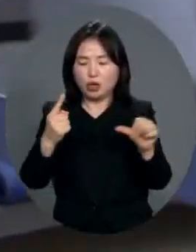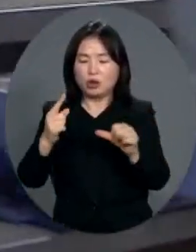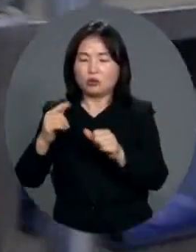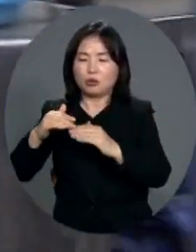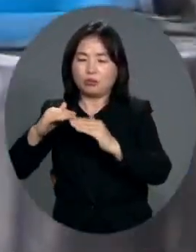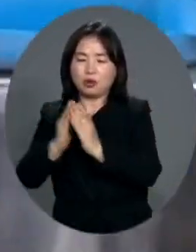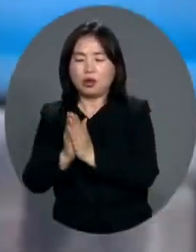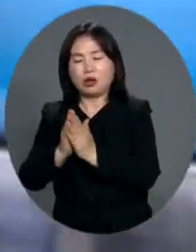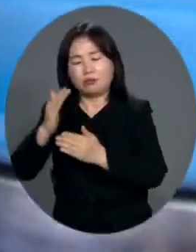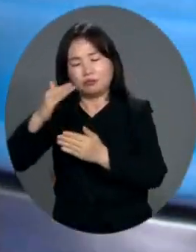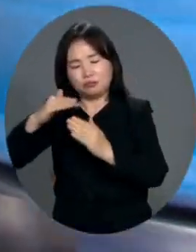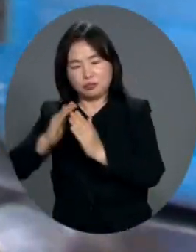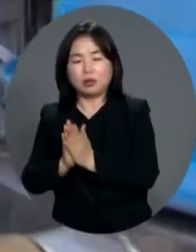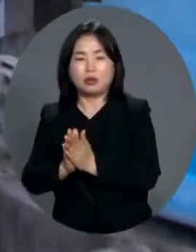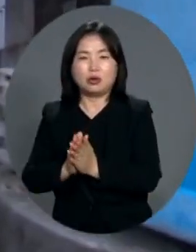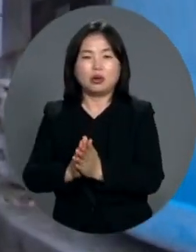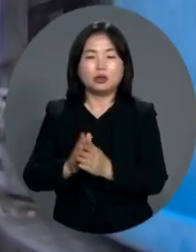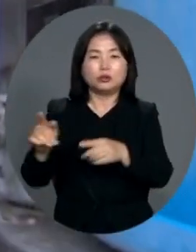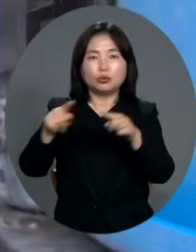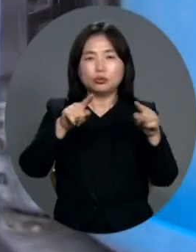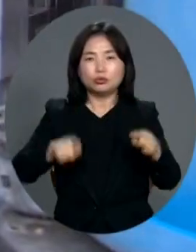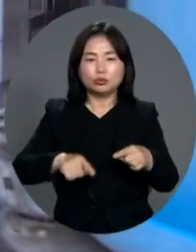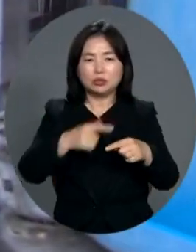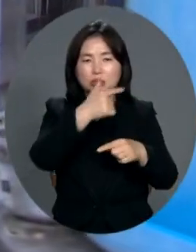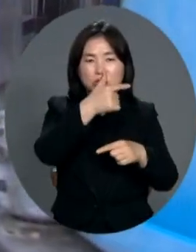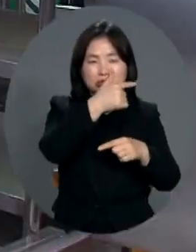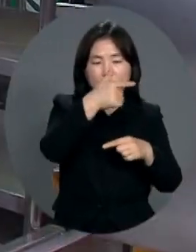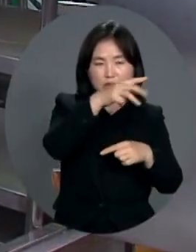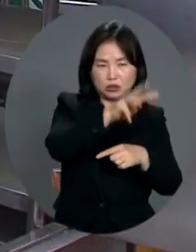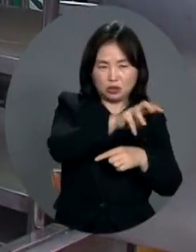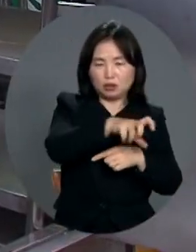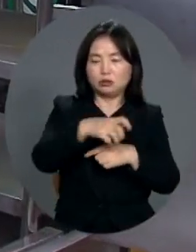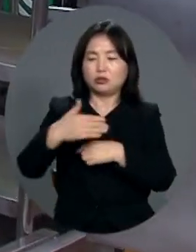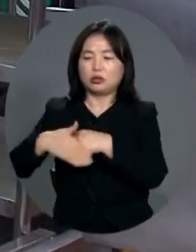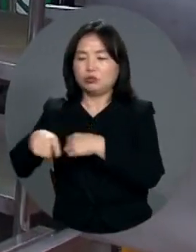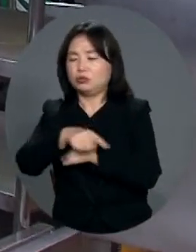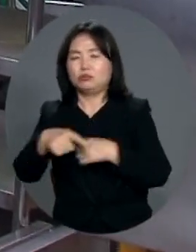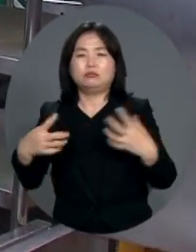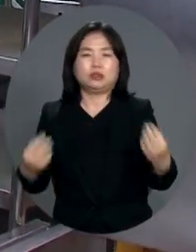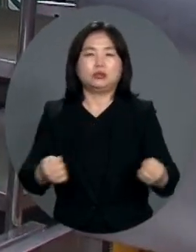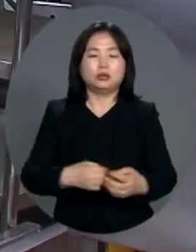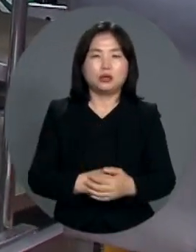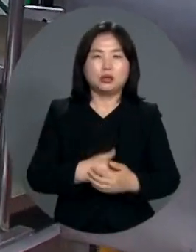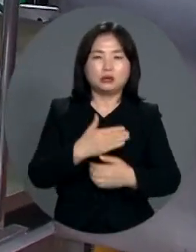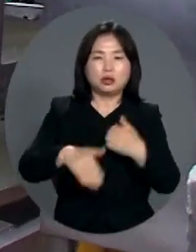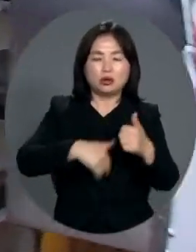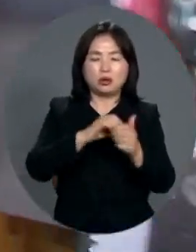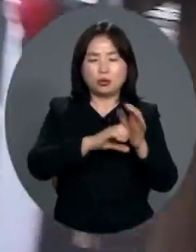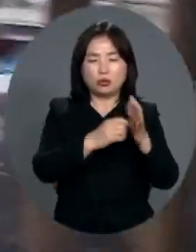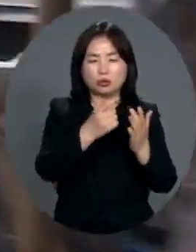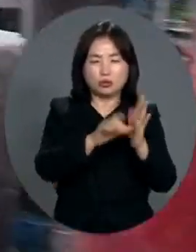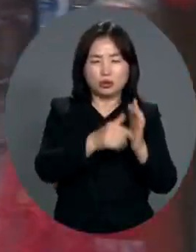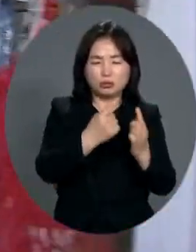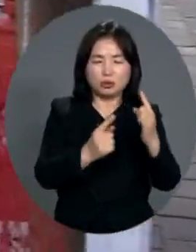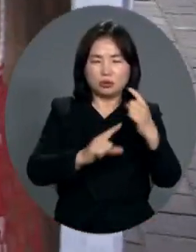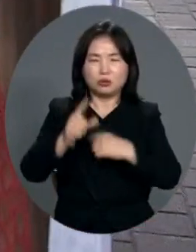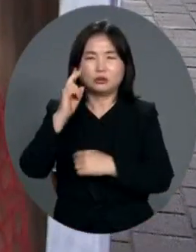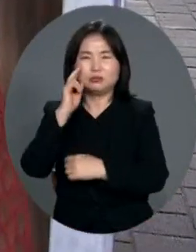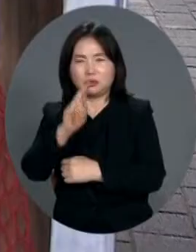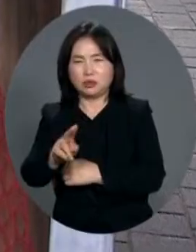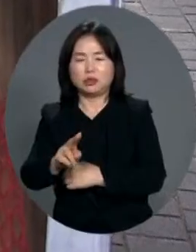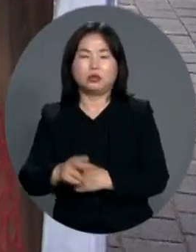넘게 장사를 접은 건데 전국에서 인천과 함께 가장 높았습니다. 상황은 코로나 때보다 더 심각한